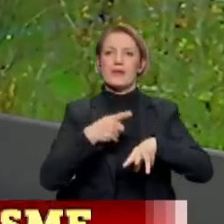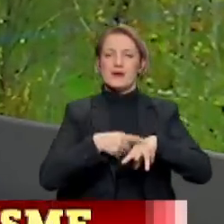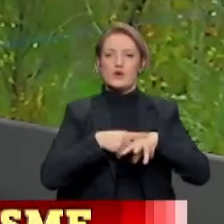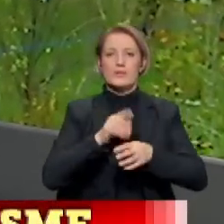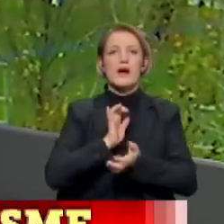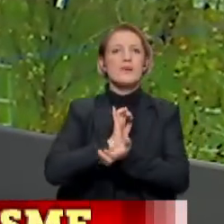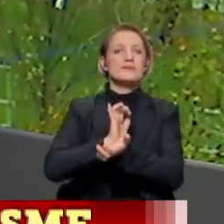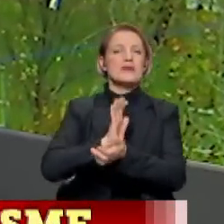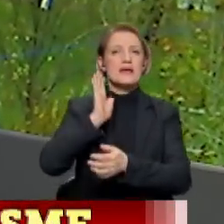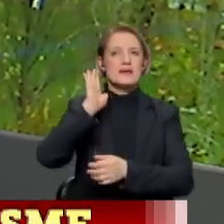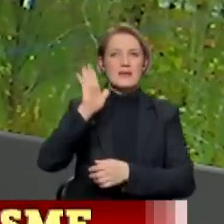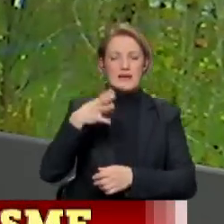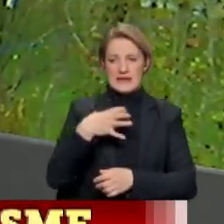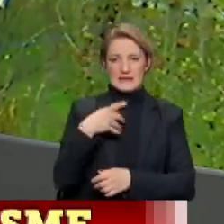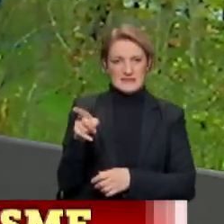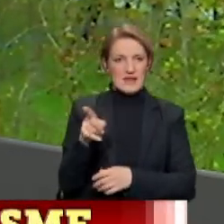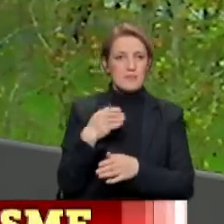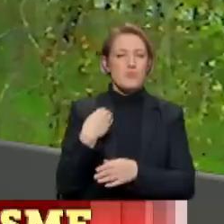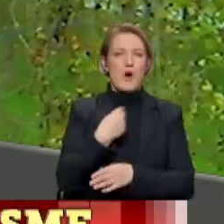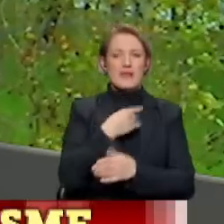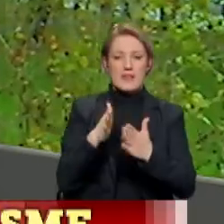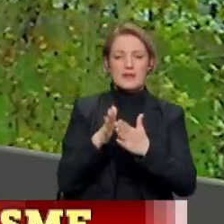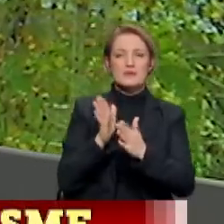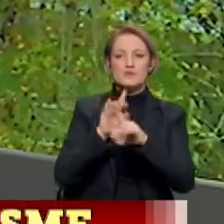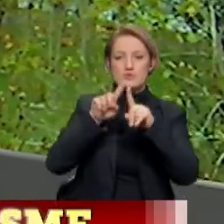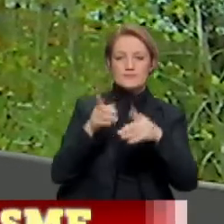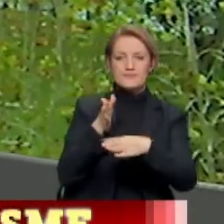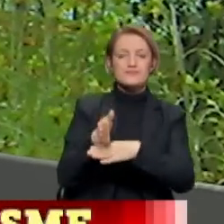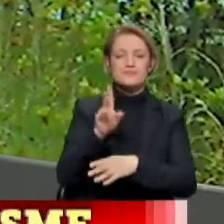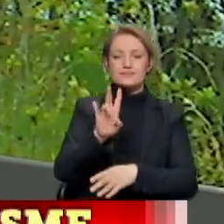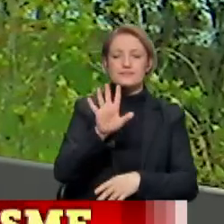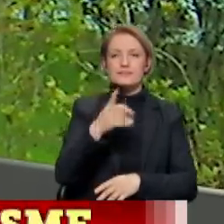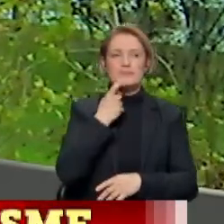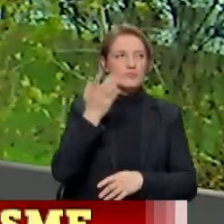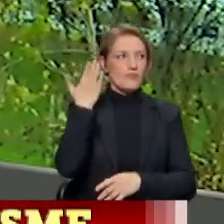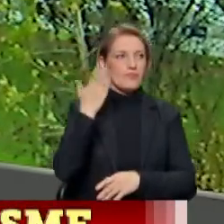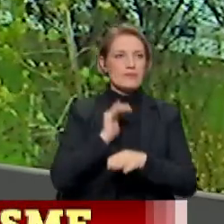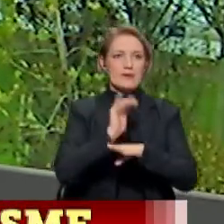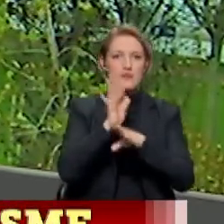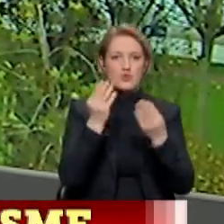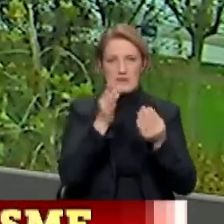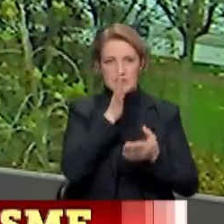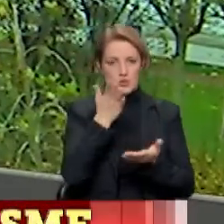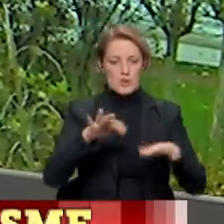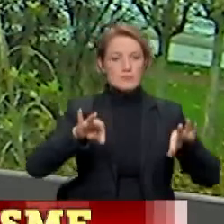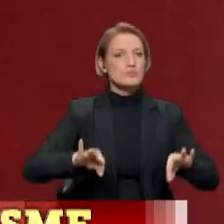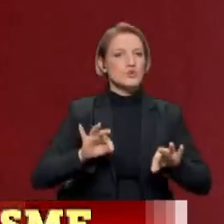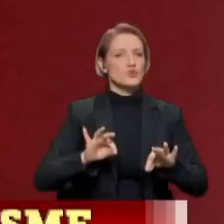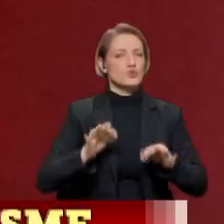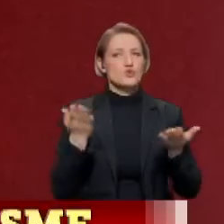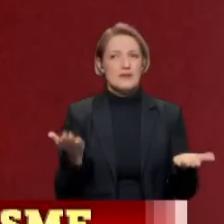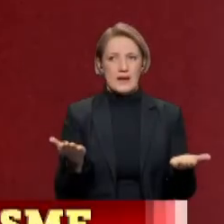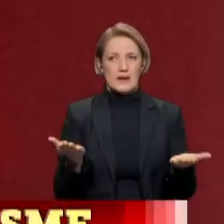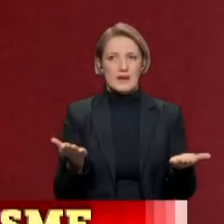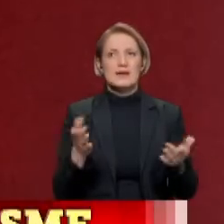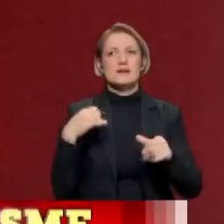Pınarhisar'a kendisinin muayenehanesinden gitmişti. Yani 25 yıl önce yaşananları da çok iyi biliyordu. Bugünle